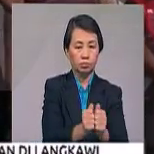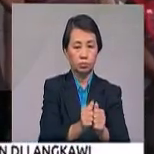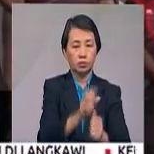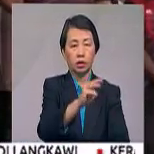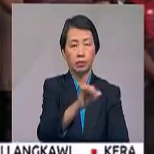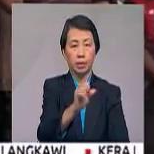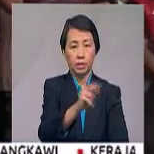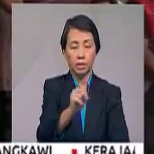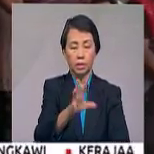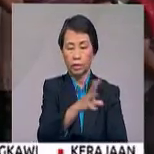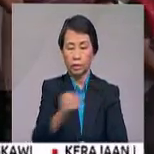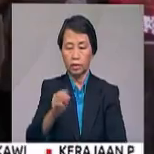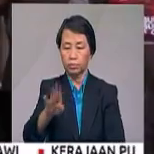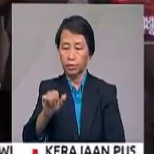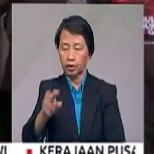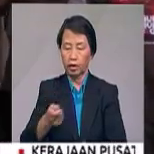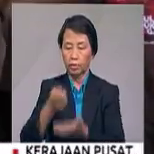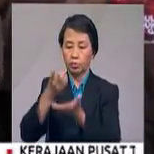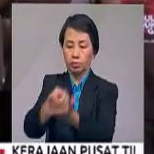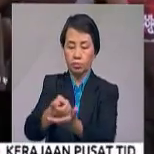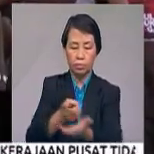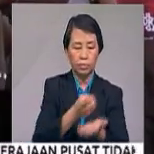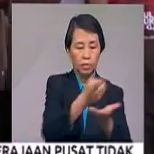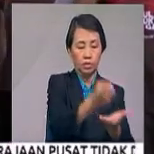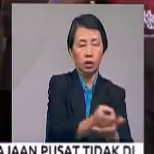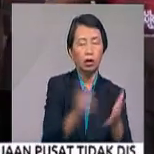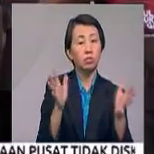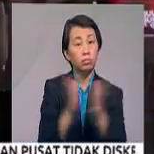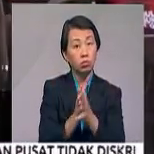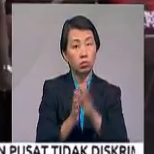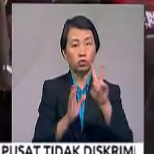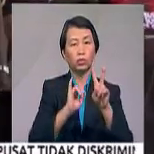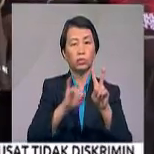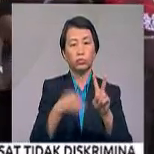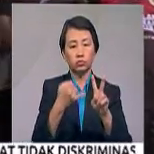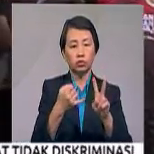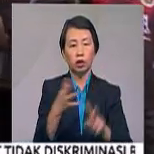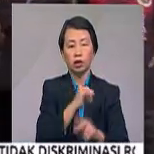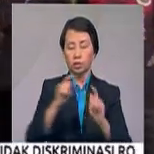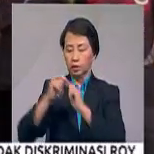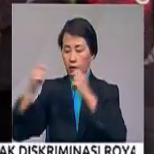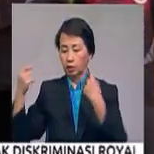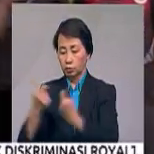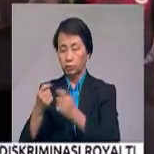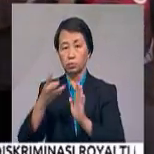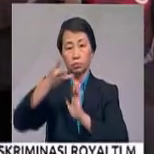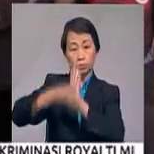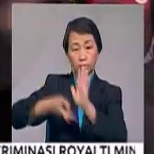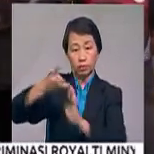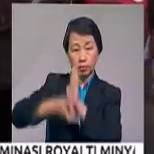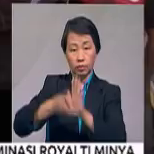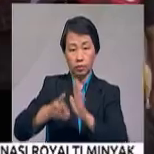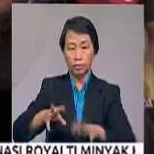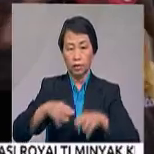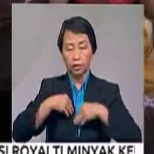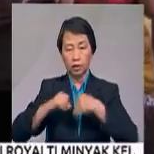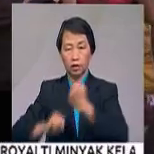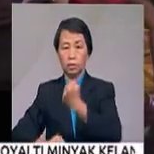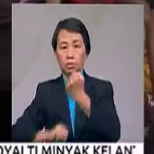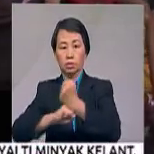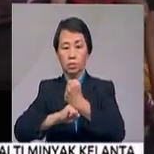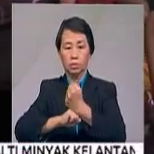dan Persatuan Badminton Malaysia berjumlah RM2 juta. Dalam majlis sama, kontingen Paralimpik Negara turut menerima tajaan